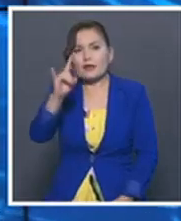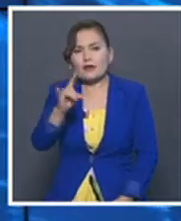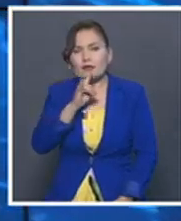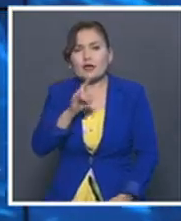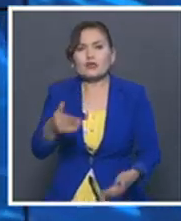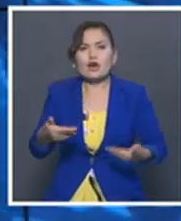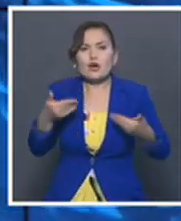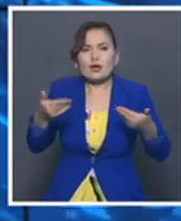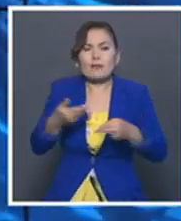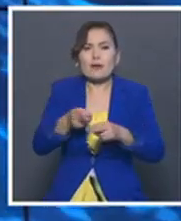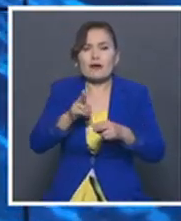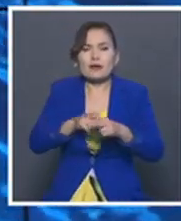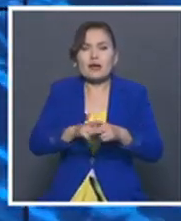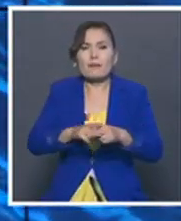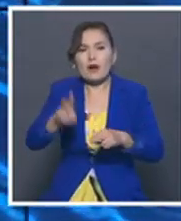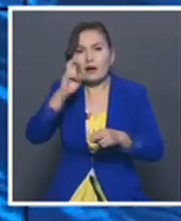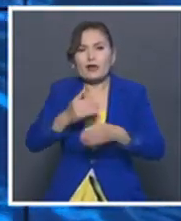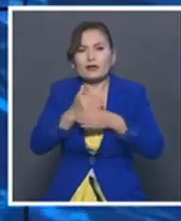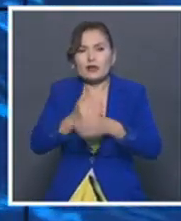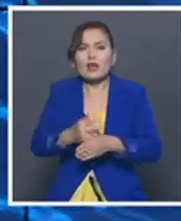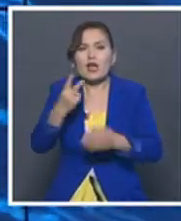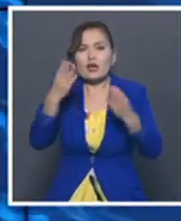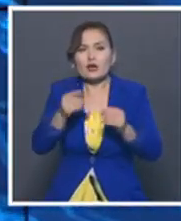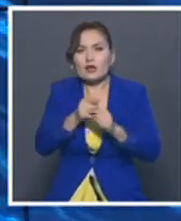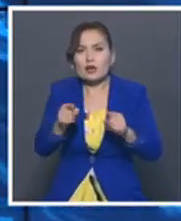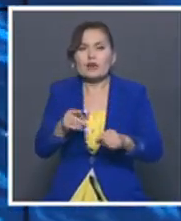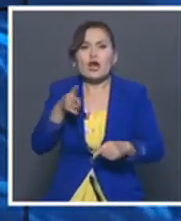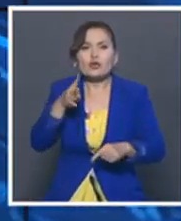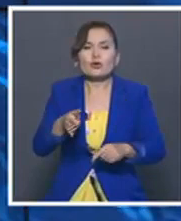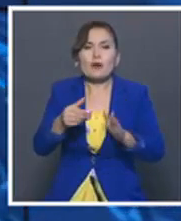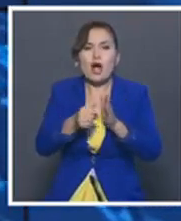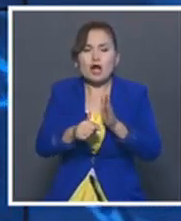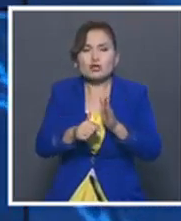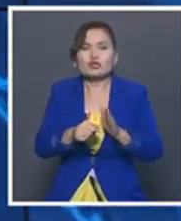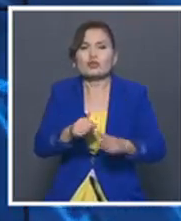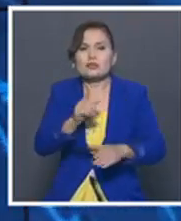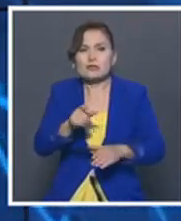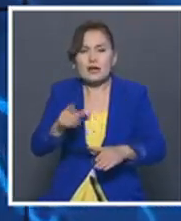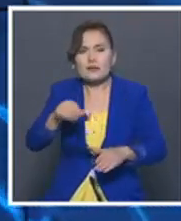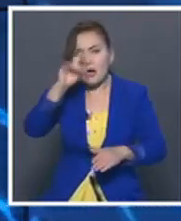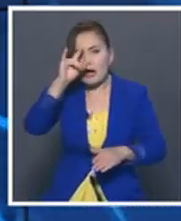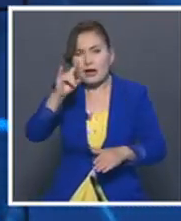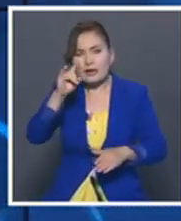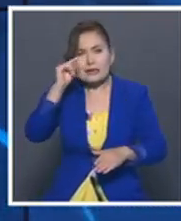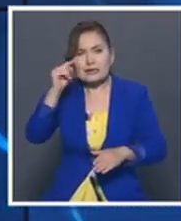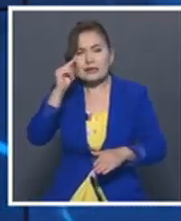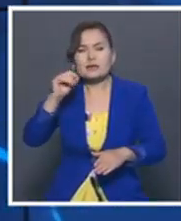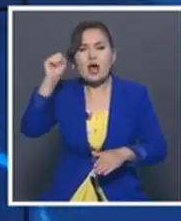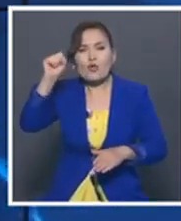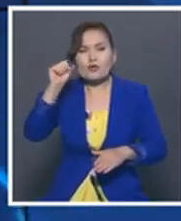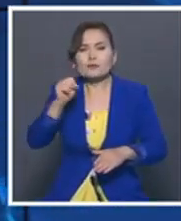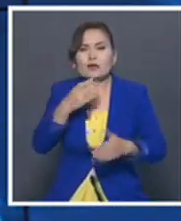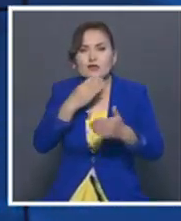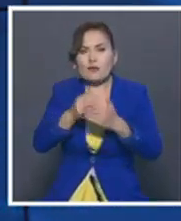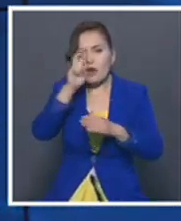Қазақстан ұсынған транзиттік дәліз арқылы 2 күннің ішінде 4600-ден астам Қырғызстан мен Өзбекстан азаматтары үйлеріне оралды. Бұлар